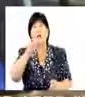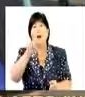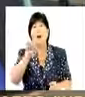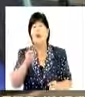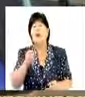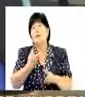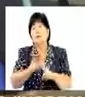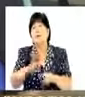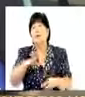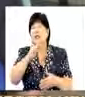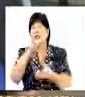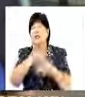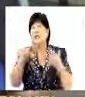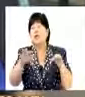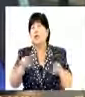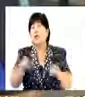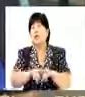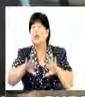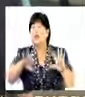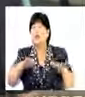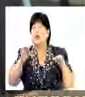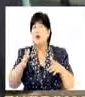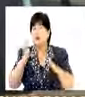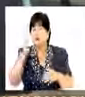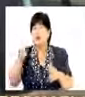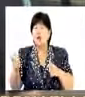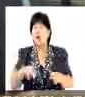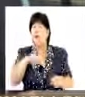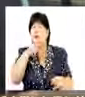Наша общая задача – не допустить подобной ситуации, быть готовыми к действиям при ЧС.